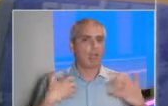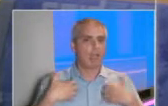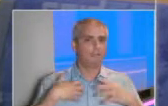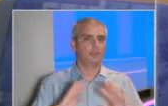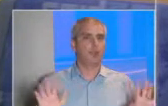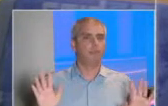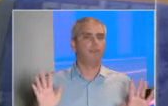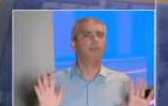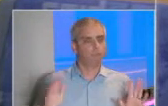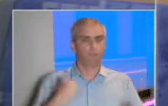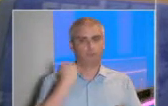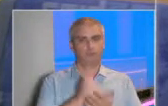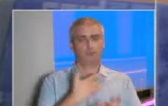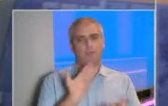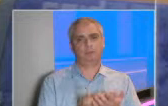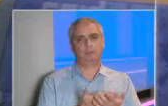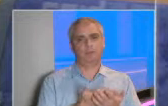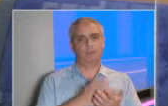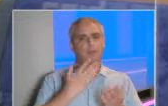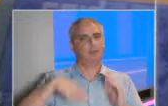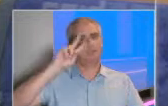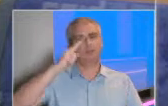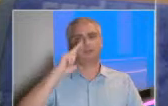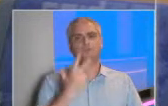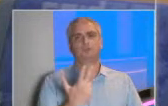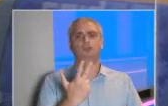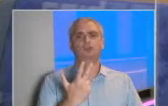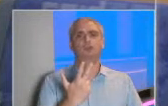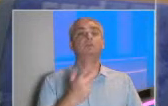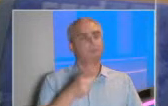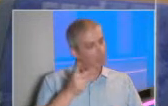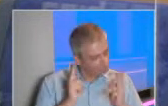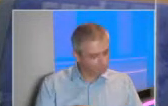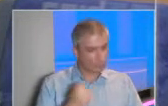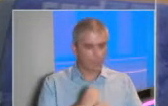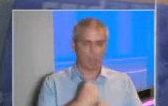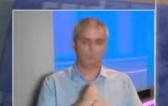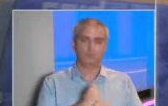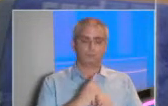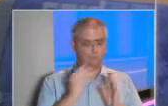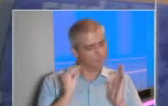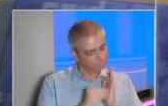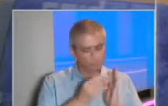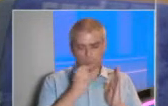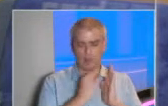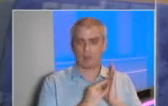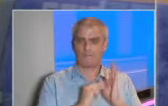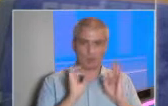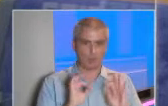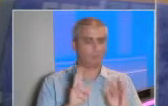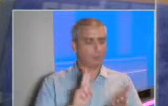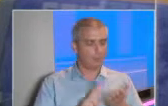שטיקים, תאושר ההצעה גם בקריאה שנייה ושלישית. זה אפשרי, זה חוקתי,